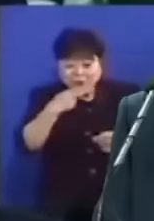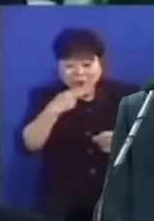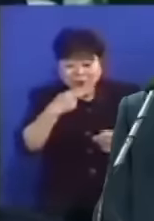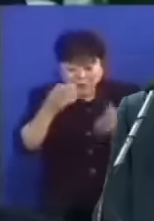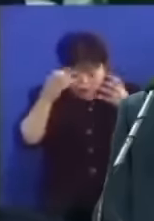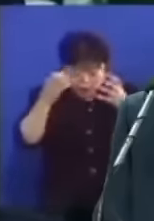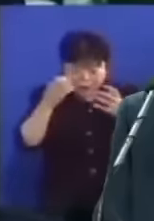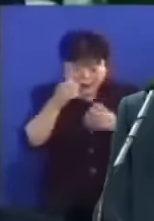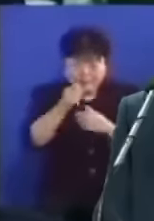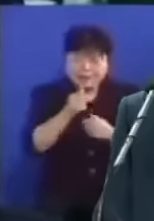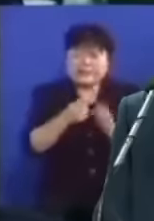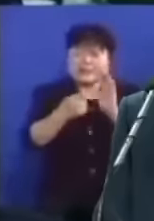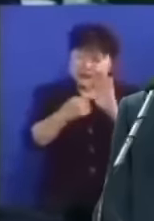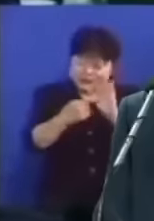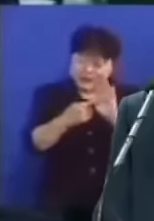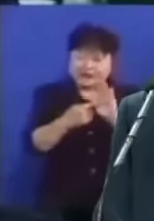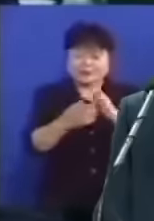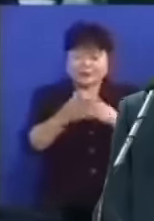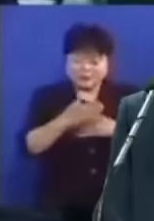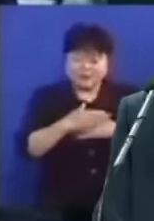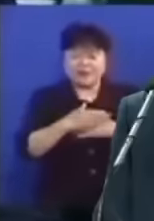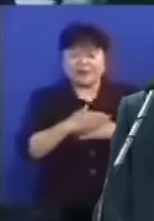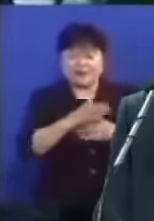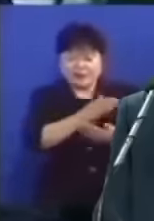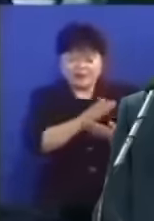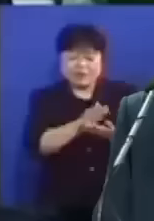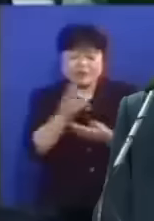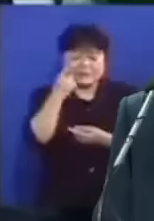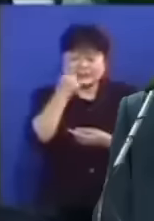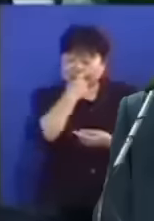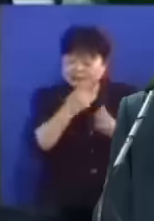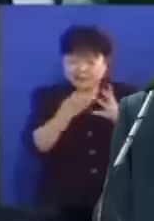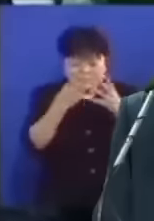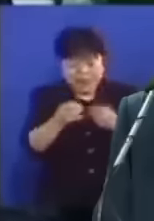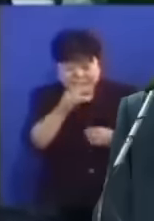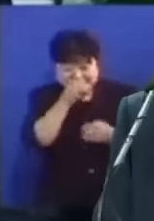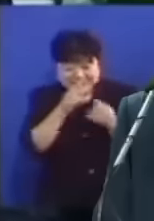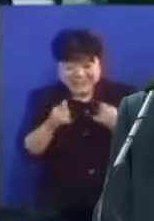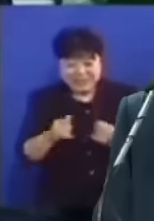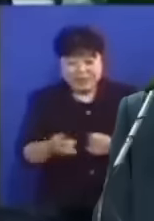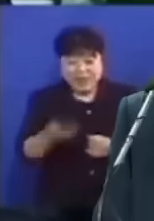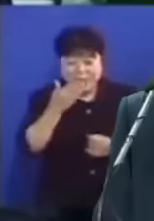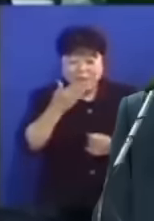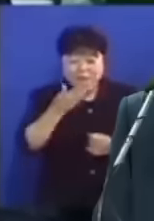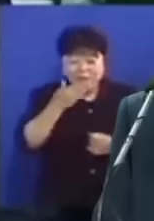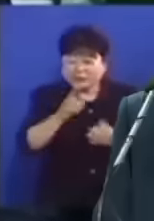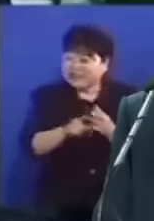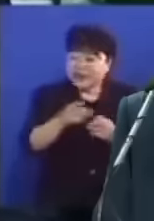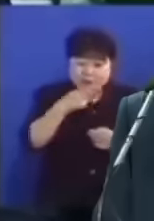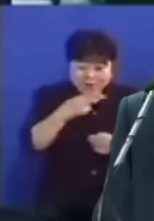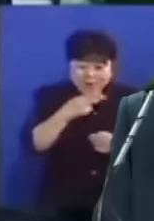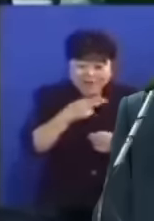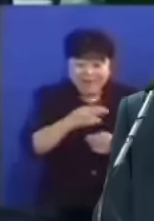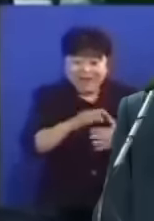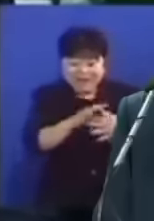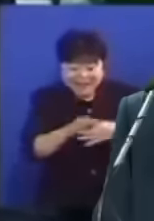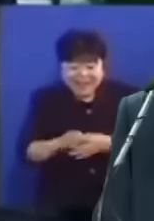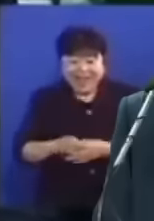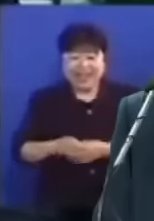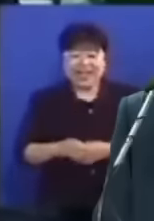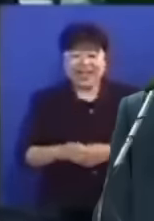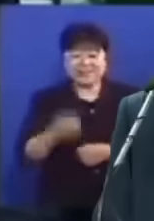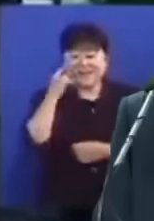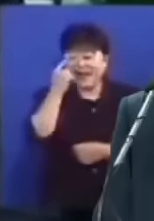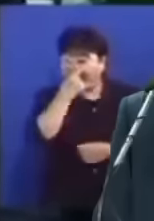고통스러운 가운데 하나님이 나타나셔서 이런저런 큰 역사를 베풀어서 아 하나님으로 영광을 체험하게